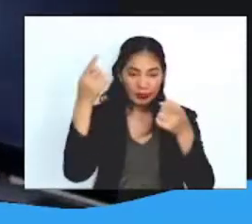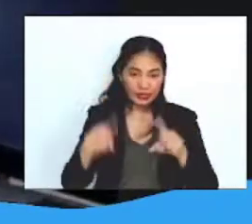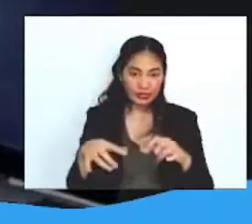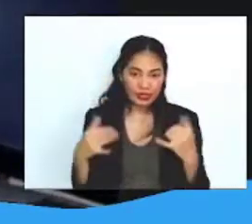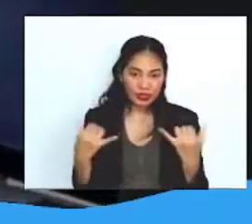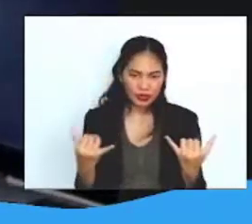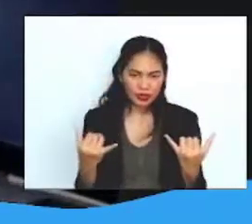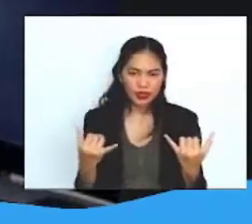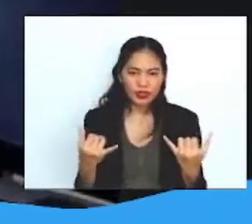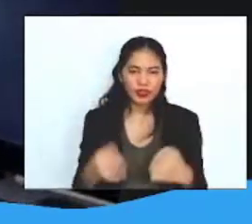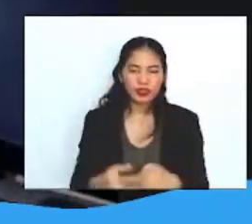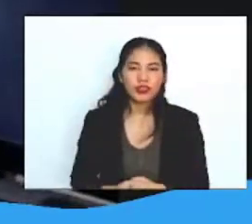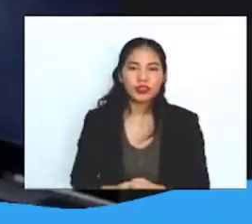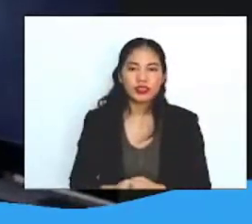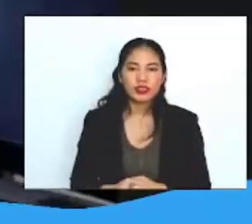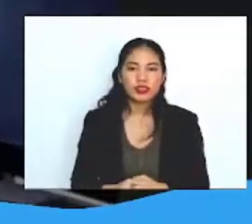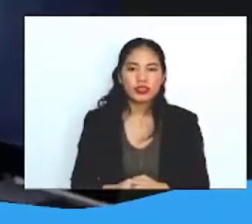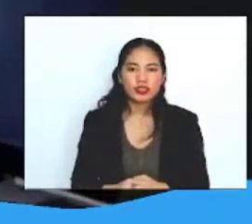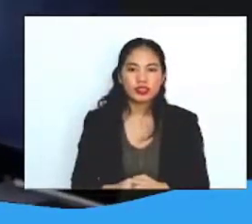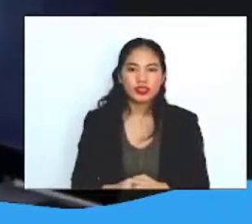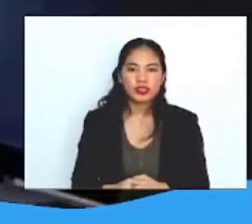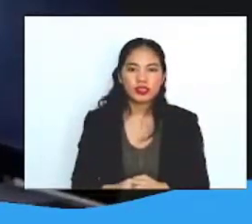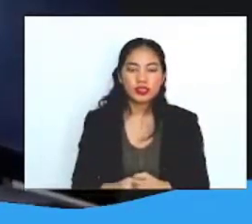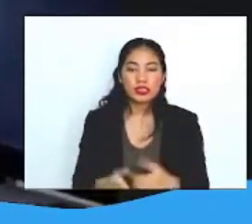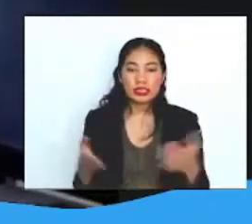dito sa School Division Office of Caloocan.